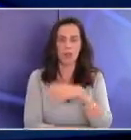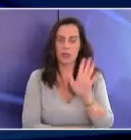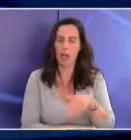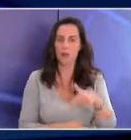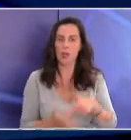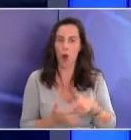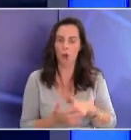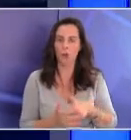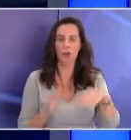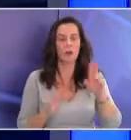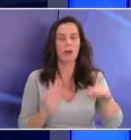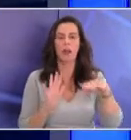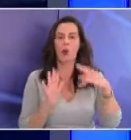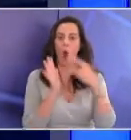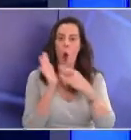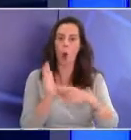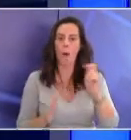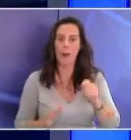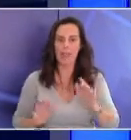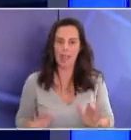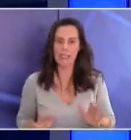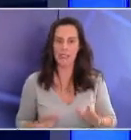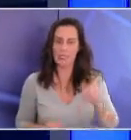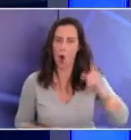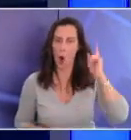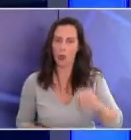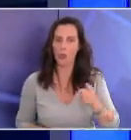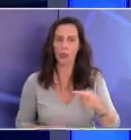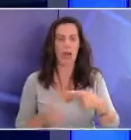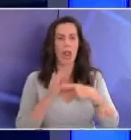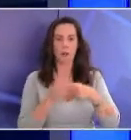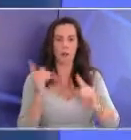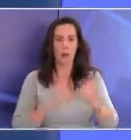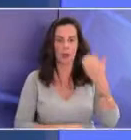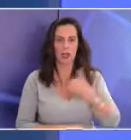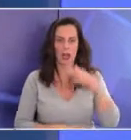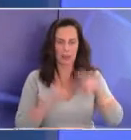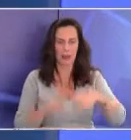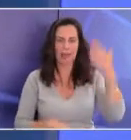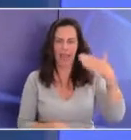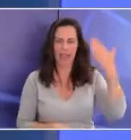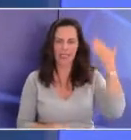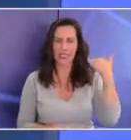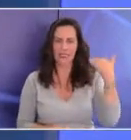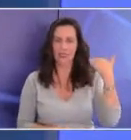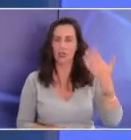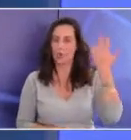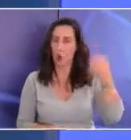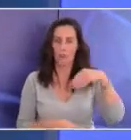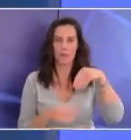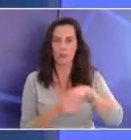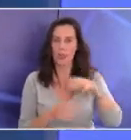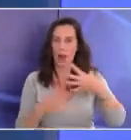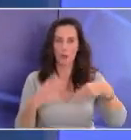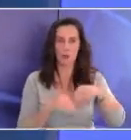של חקיקה בכנסת, בעצם, התוצא של ענישה. כי למשל, במקרה שאנחנו טיפלנו בזמנו, שהיו מעורבים שם